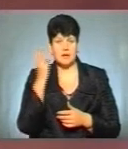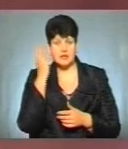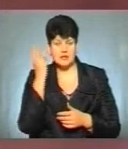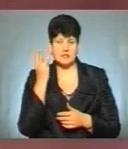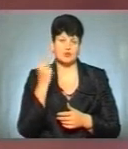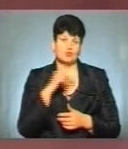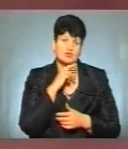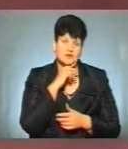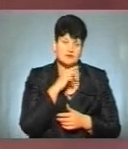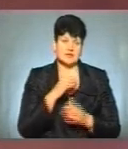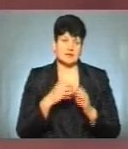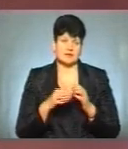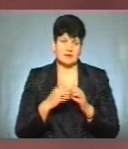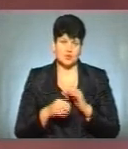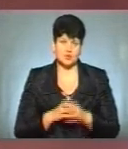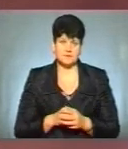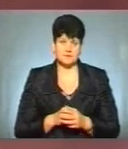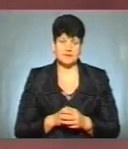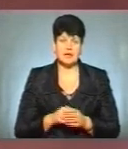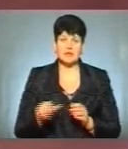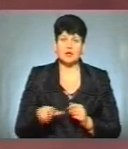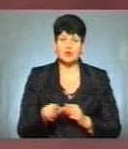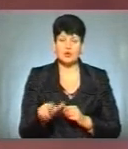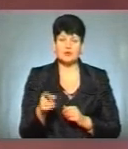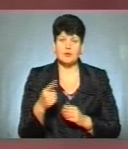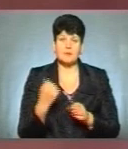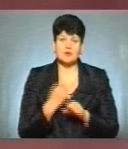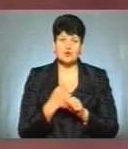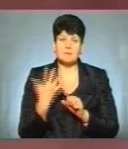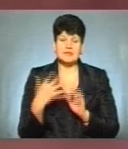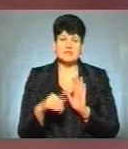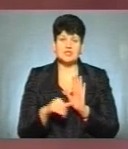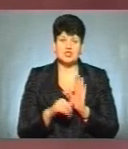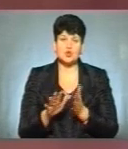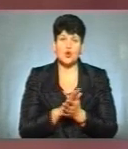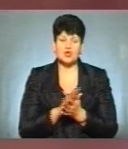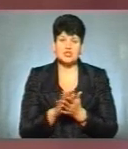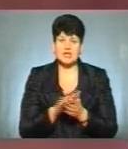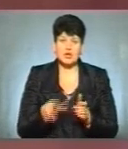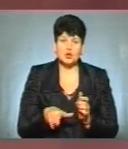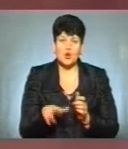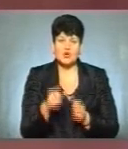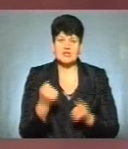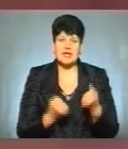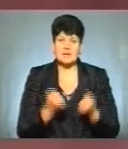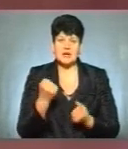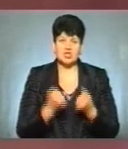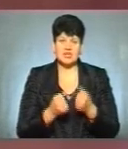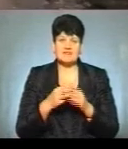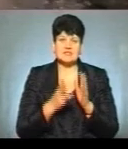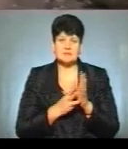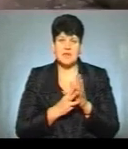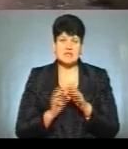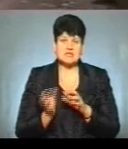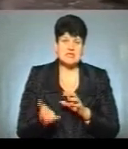та Херсоні. На дорогах Тернопільщини працюють 56 снігоочисних дорожніх машин і 18